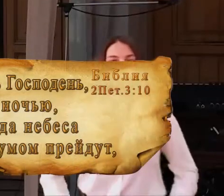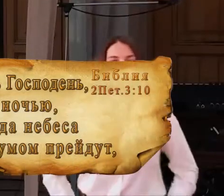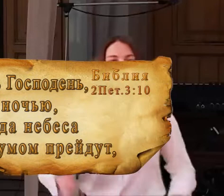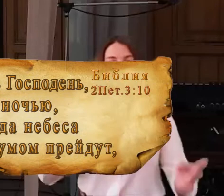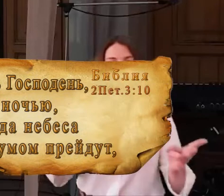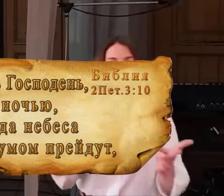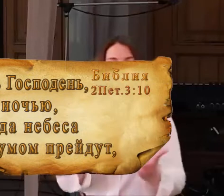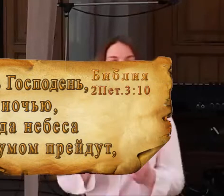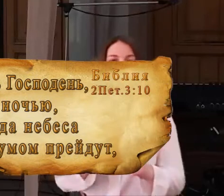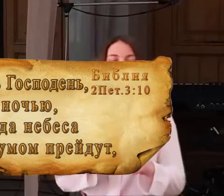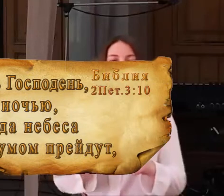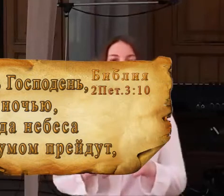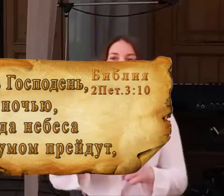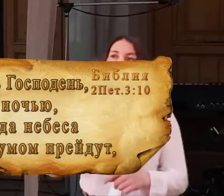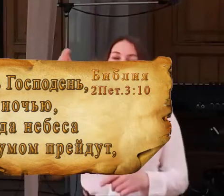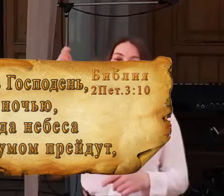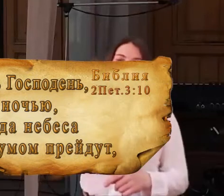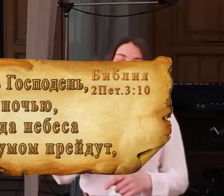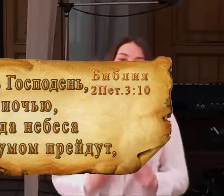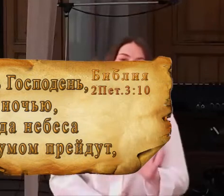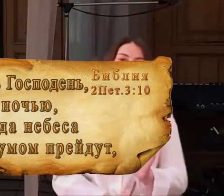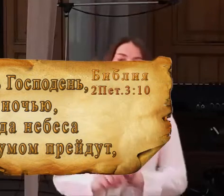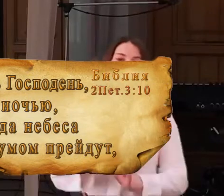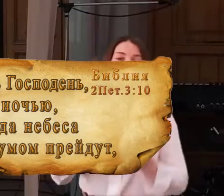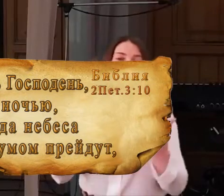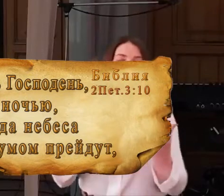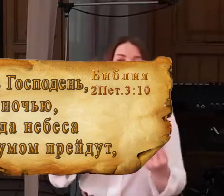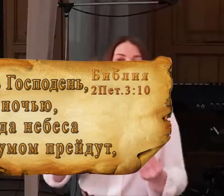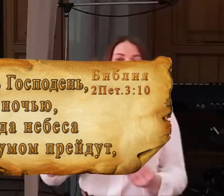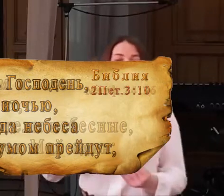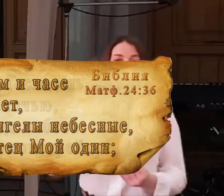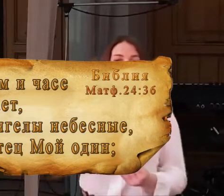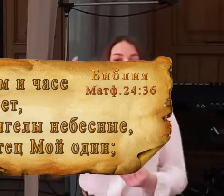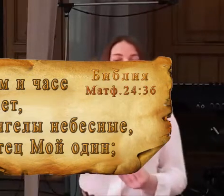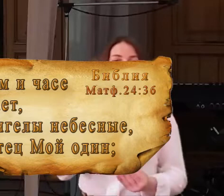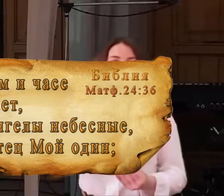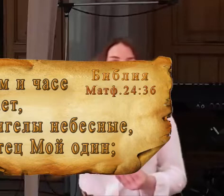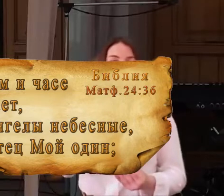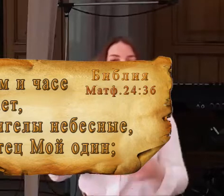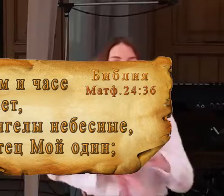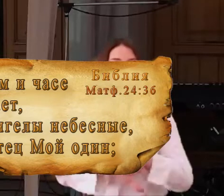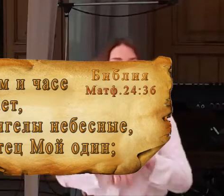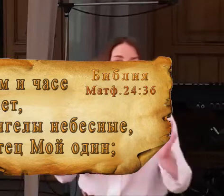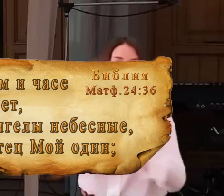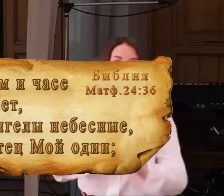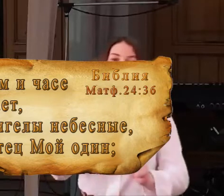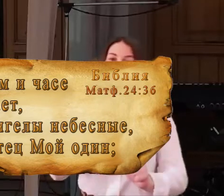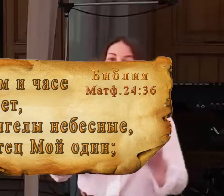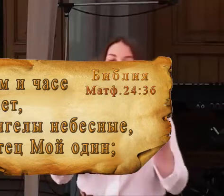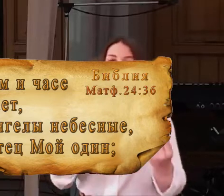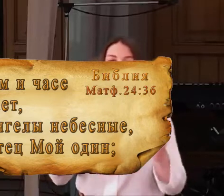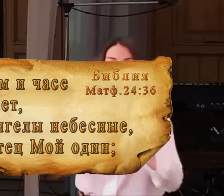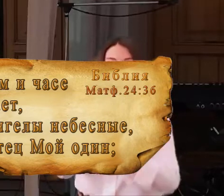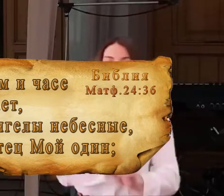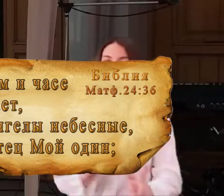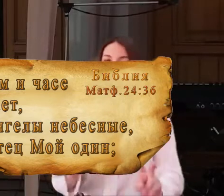этим. Придет же день Господень, как тать ночью, говорит Священное Писание. О дне же том и часе никто не знает,